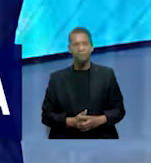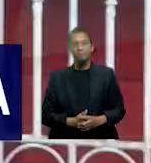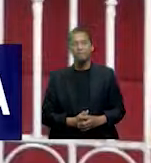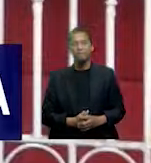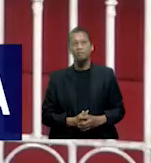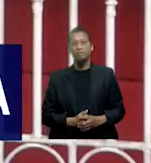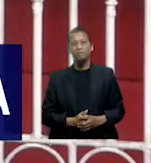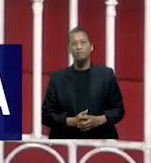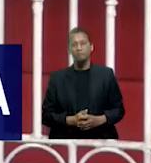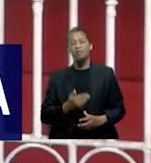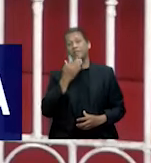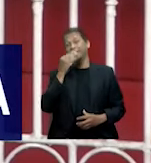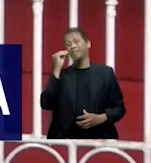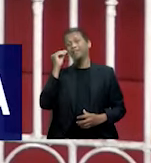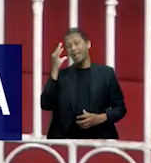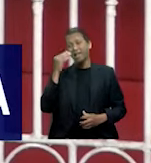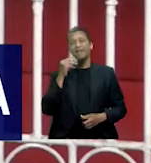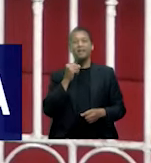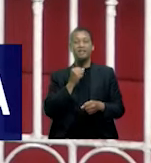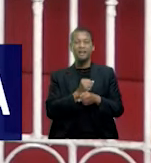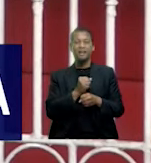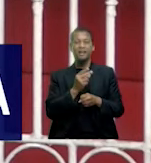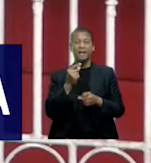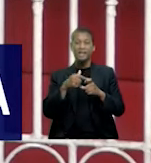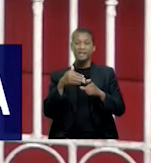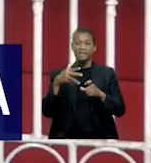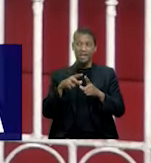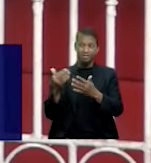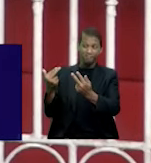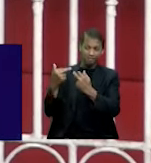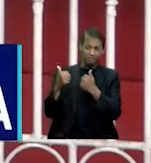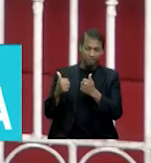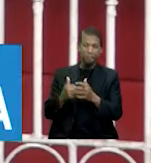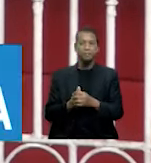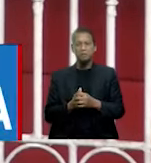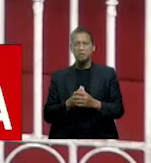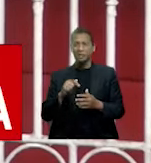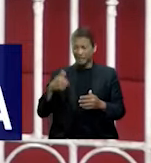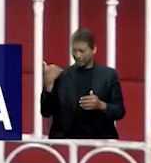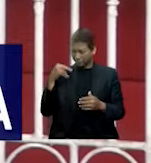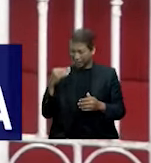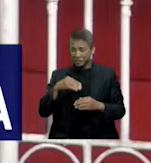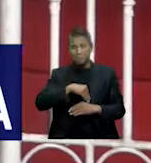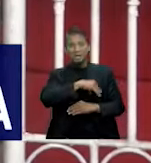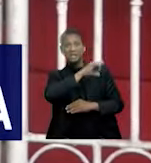Baik, selamat siang Reza dan juga pemirsa. Sejauh ini dari pagi hingga siang kami tidak melihat adanya